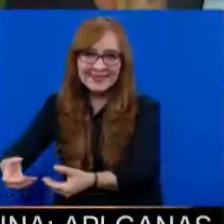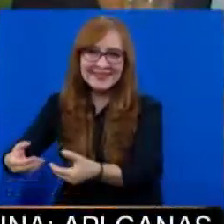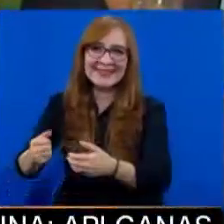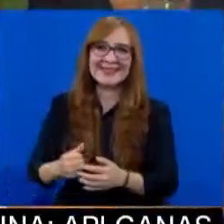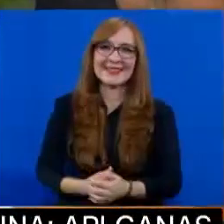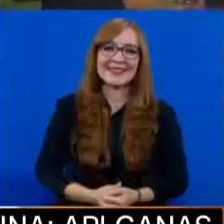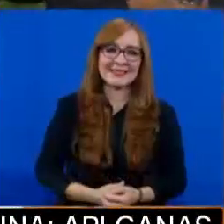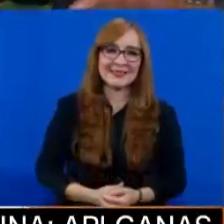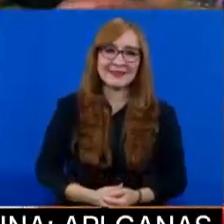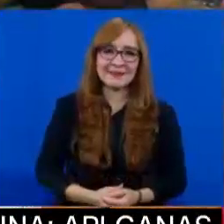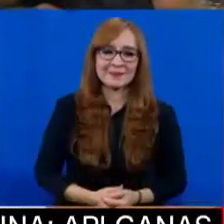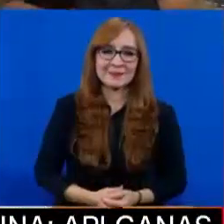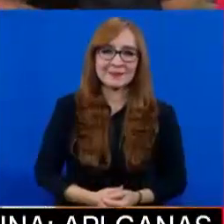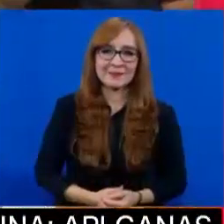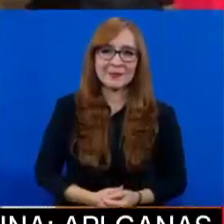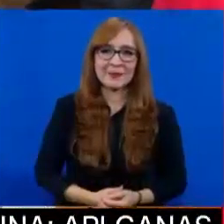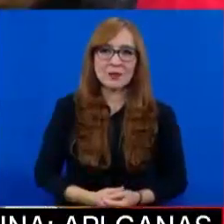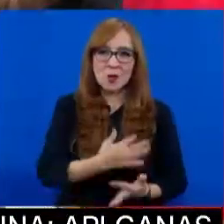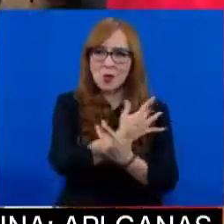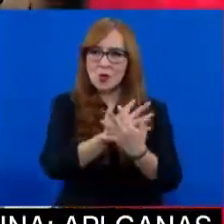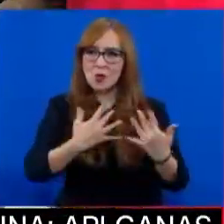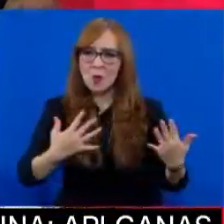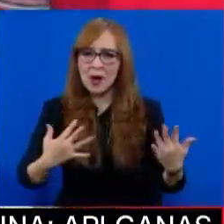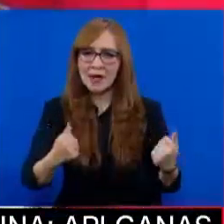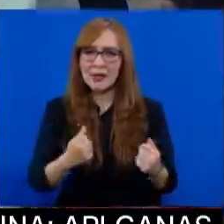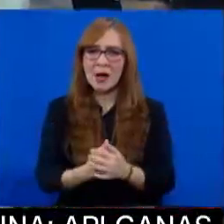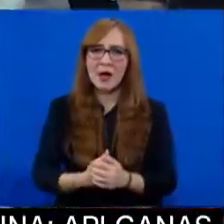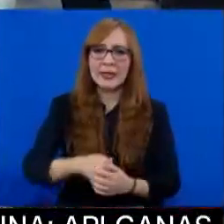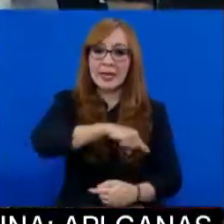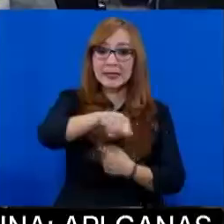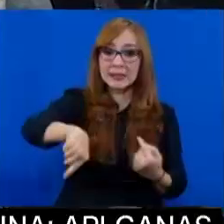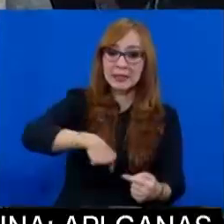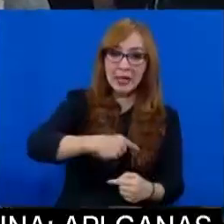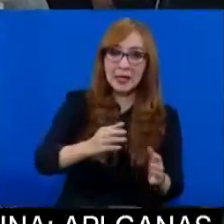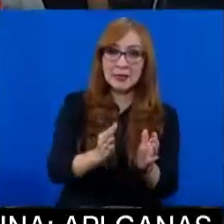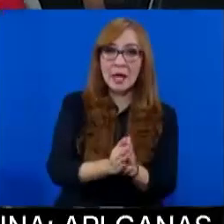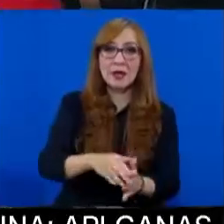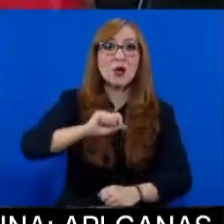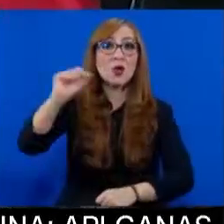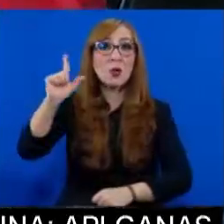beragam wilayah. Ada yang warga setempat, ada juga yang dari luar kota. Pas, ya.